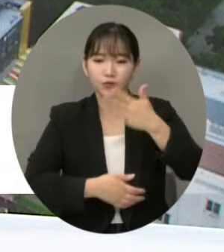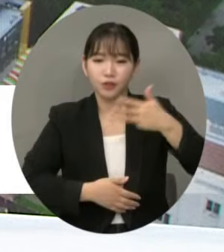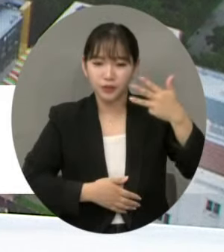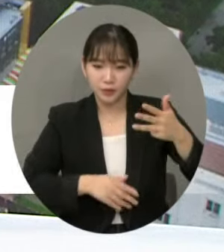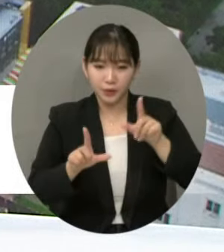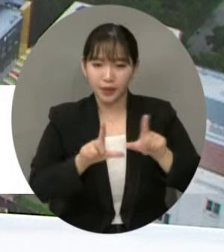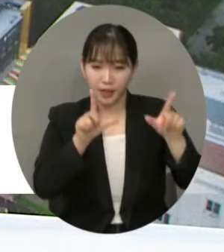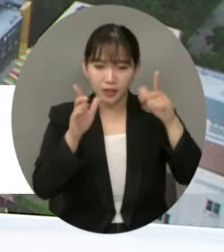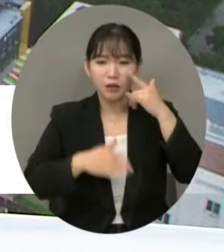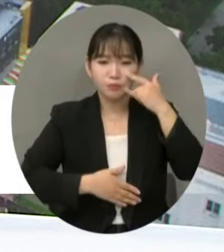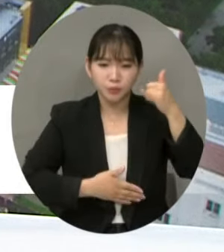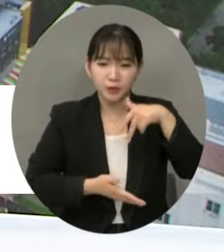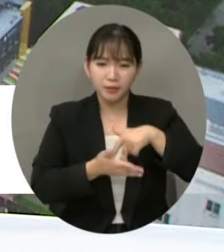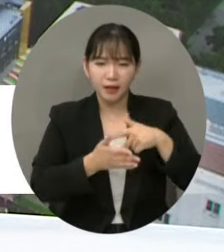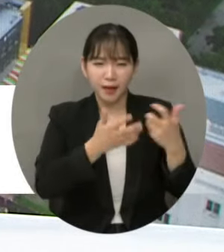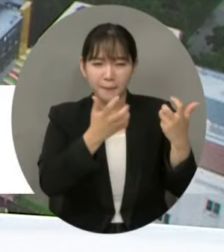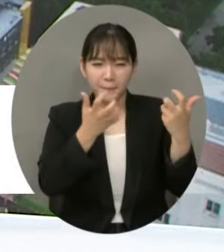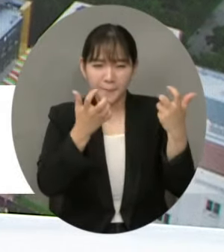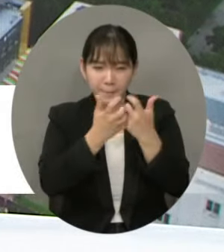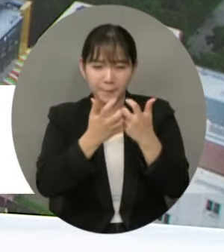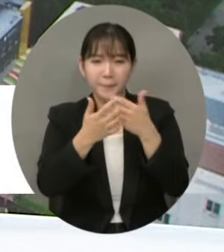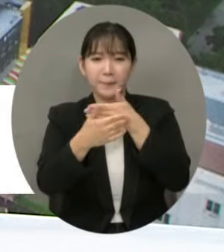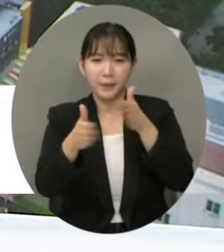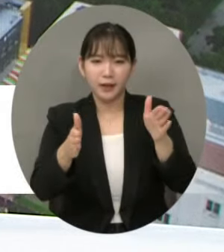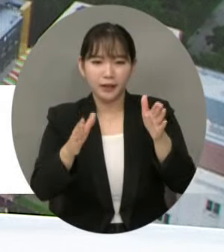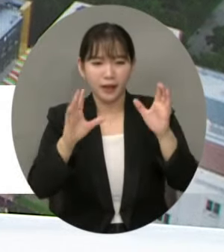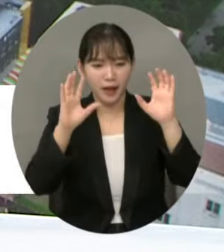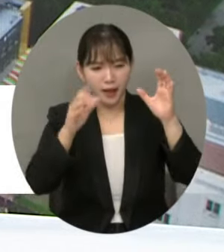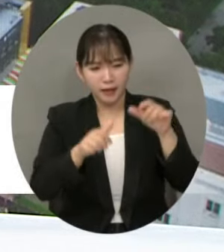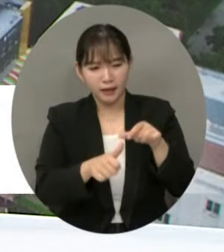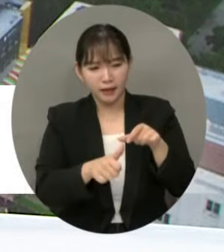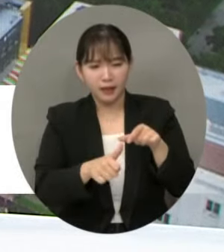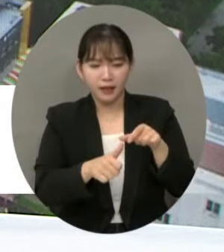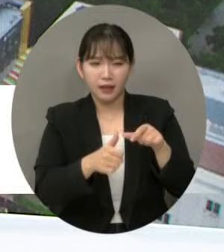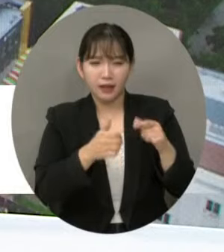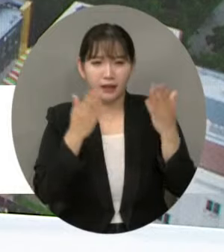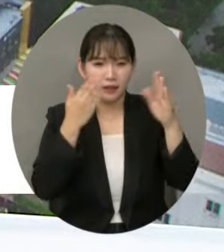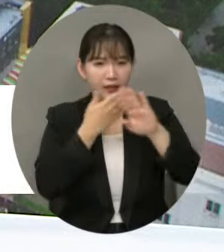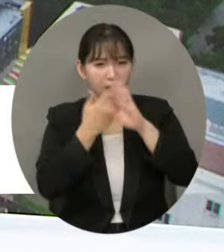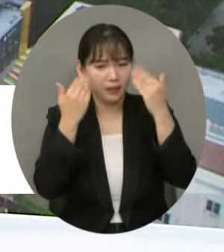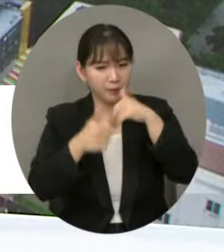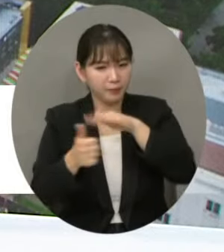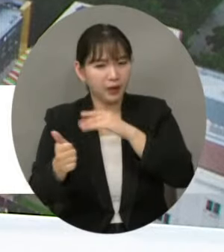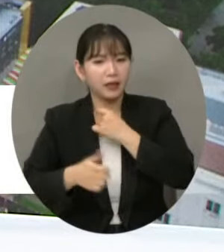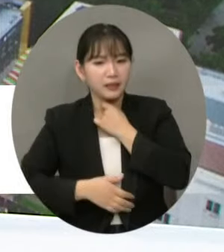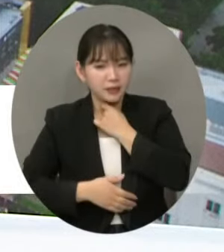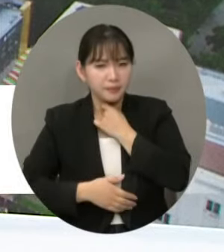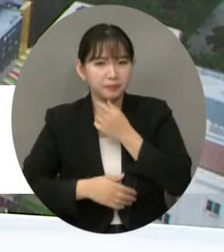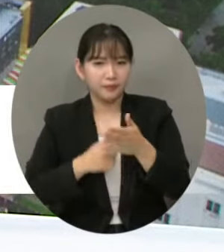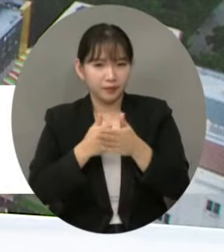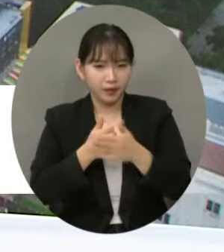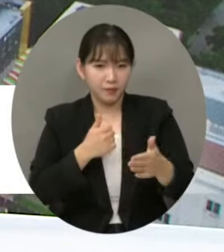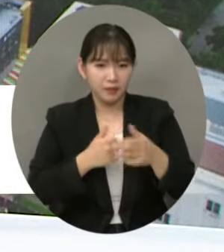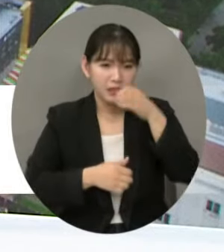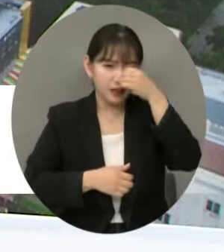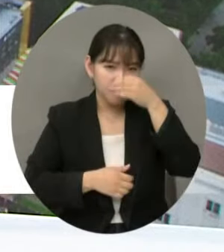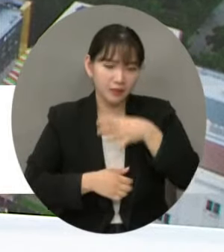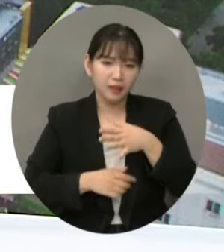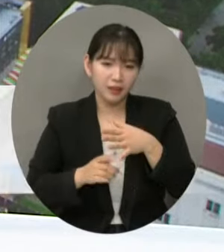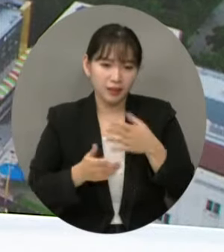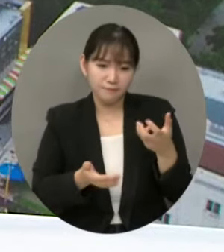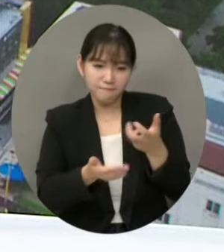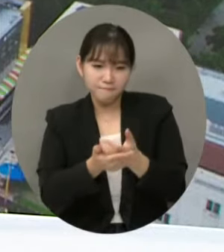학부모들은 이 콩나물 시루 같은 교실에서 자녀들을 탈출시키기 위해 애써 정착했던 혁신도시를 떠나고